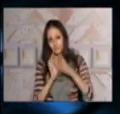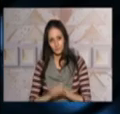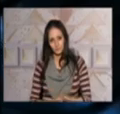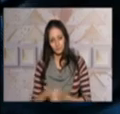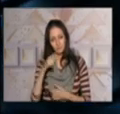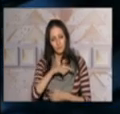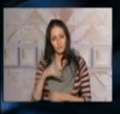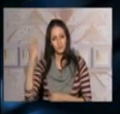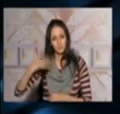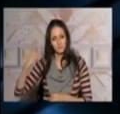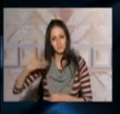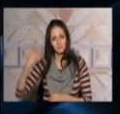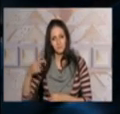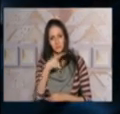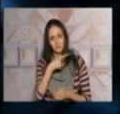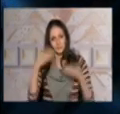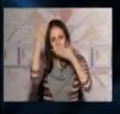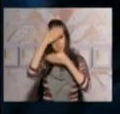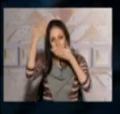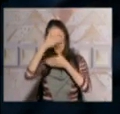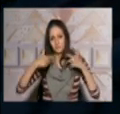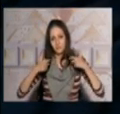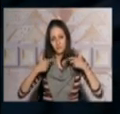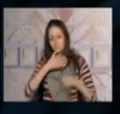مرتزقة بسبب إحدى الدول التي تدعي